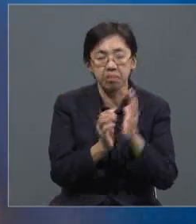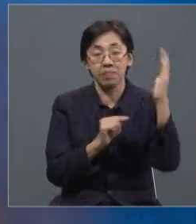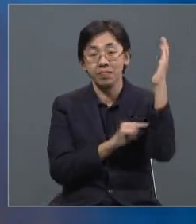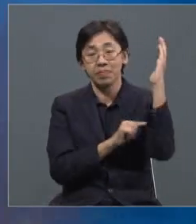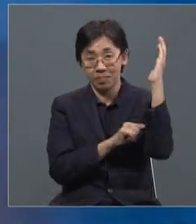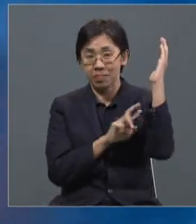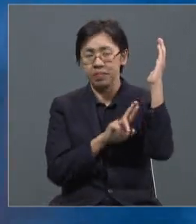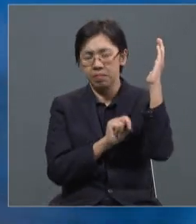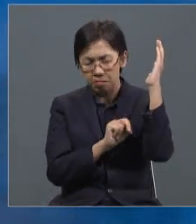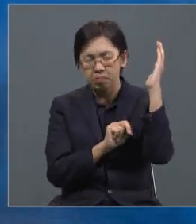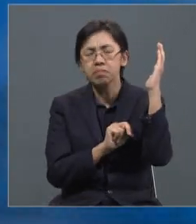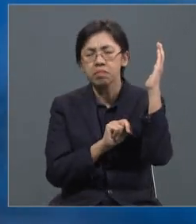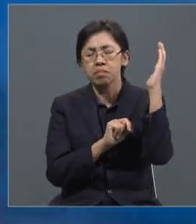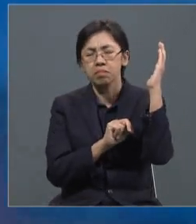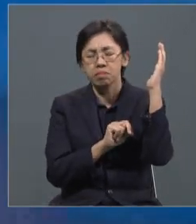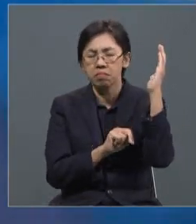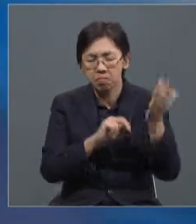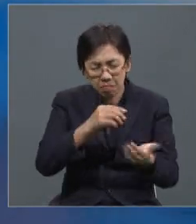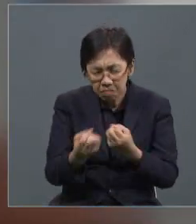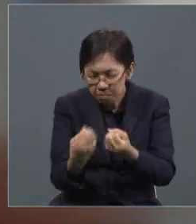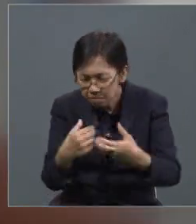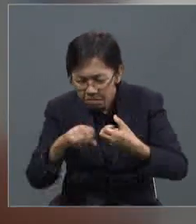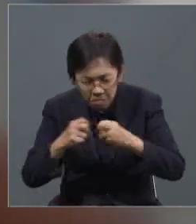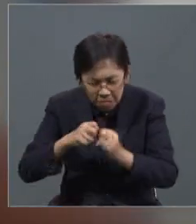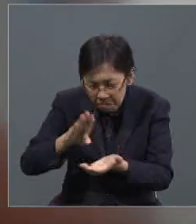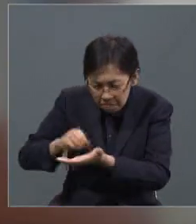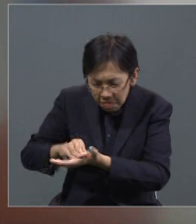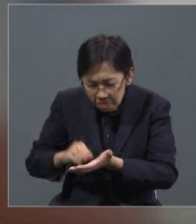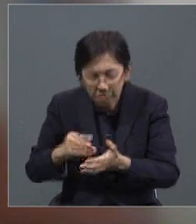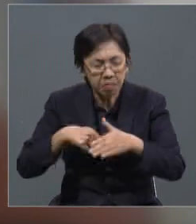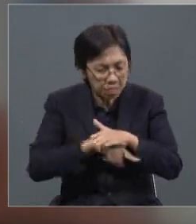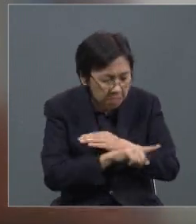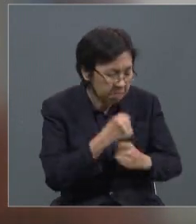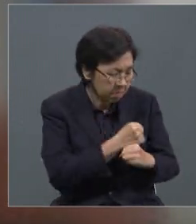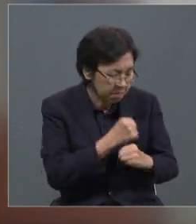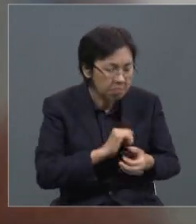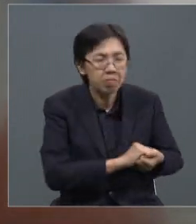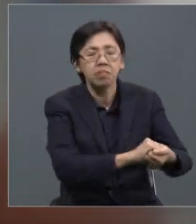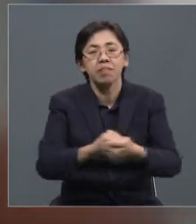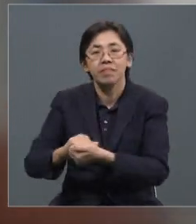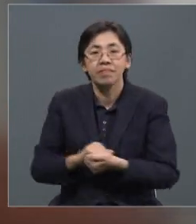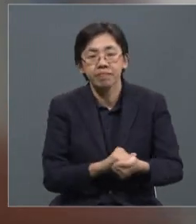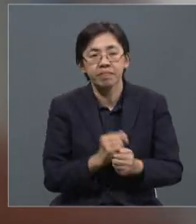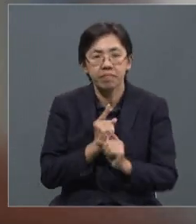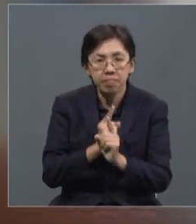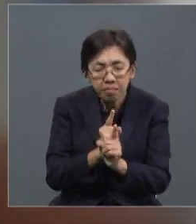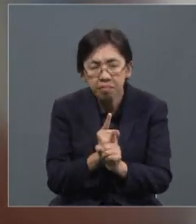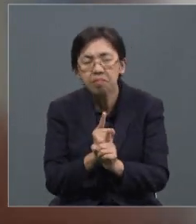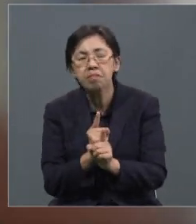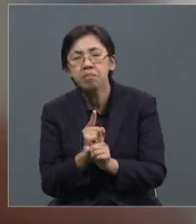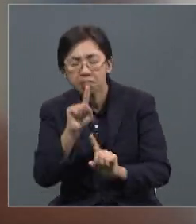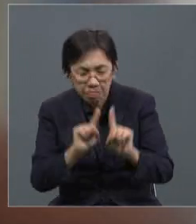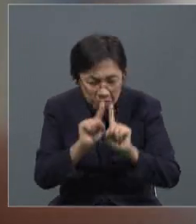ะฮะก็จะนำเรื่องร้องเรียนต่างๆเหล่านี้ไปดำเนินการด้วยกันแล้วก็มีการกำกับติดตามผลการง